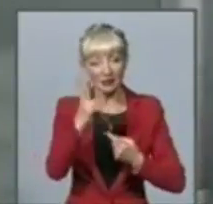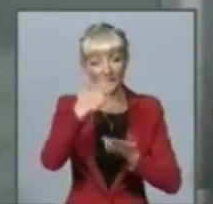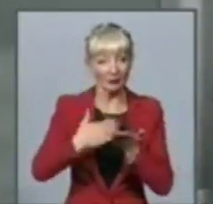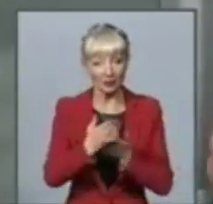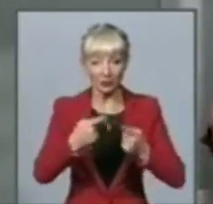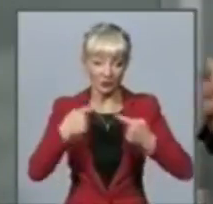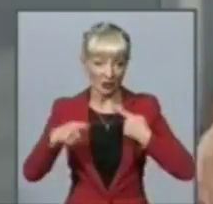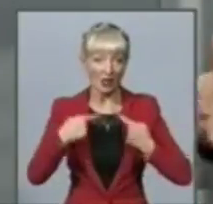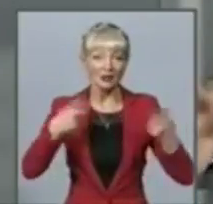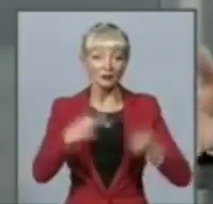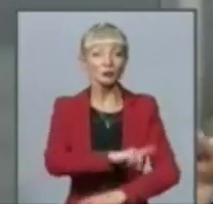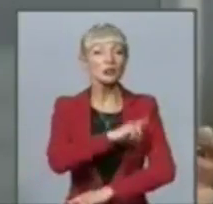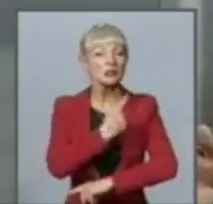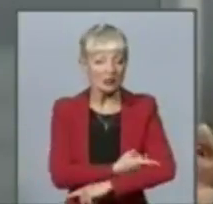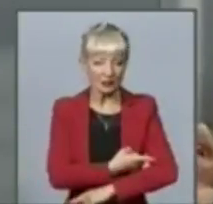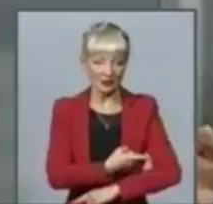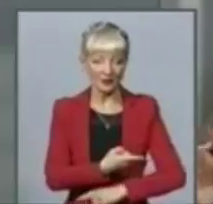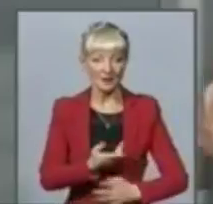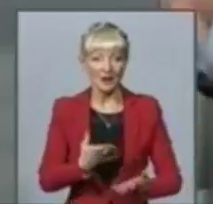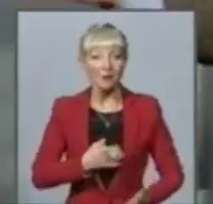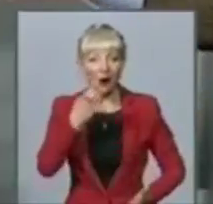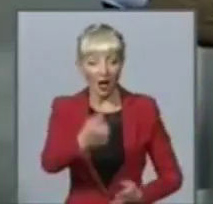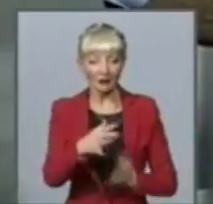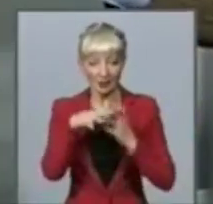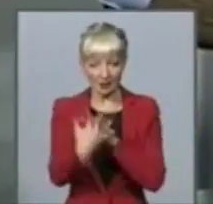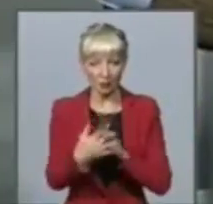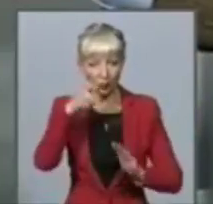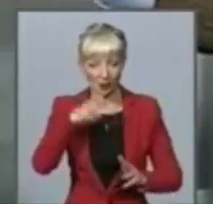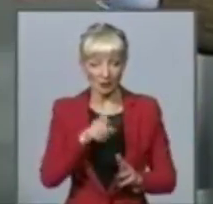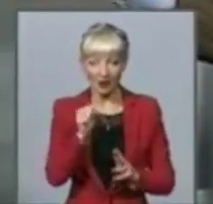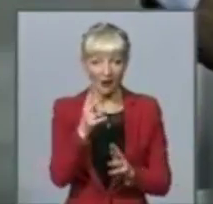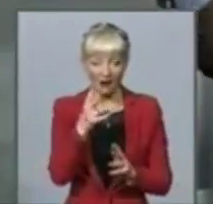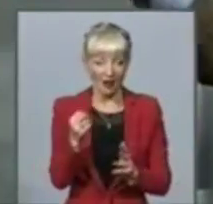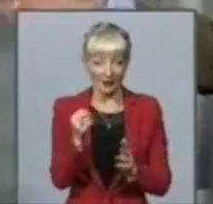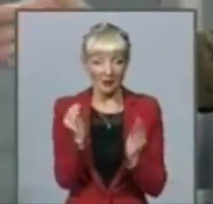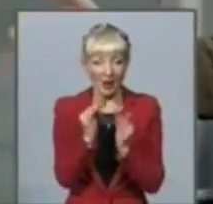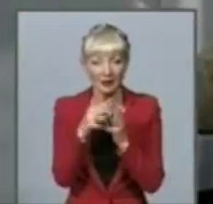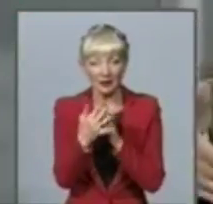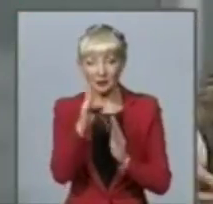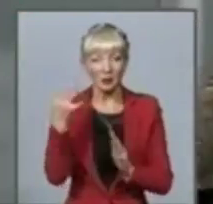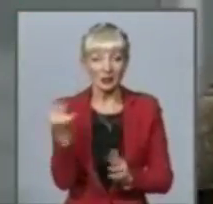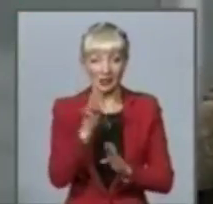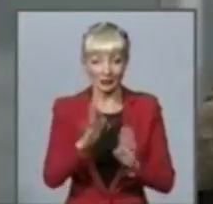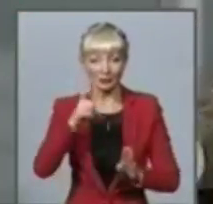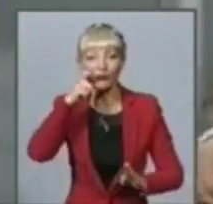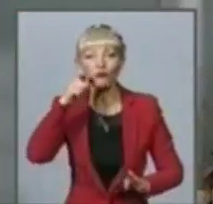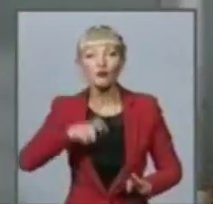нам потрібно потужне, заможне українське село, а не латифундії, які абсолютно не зацікавлені в